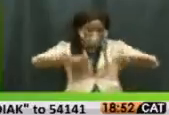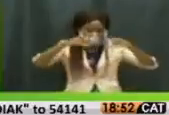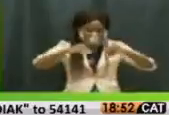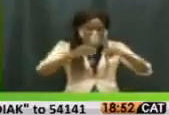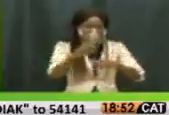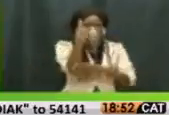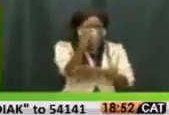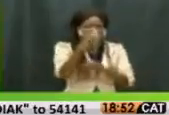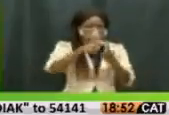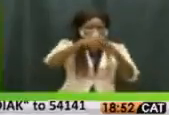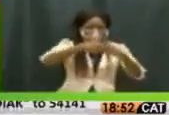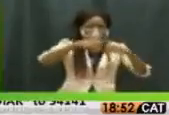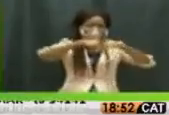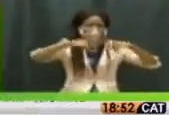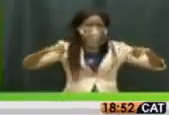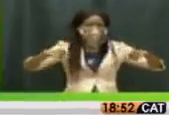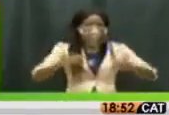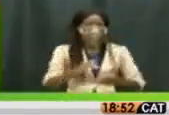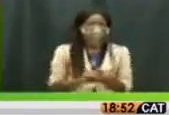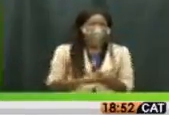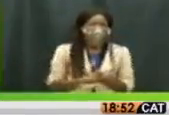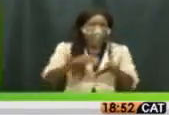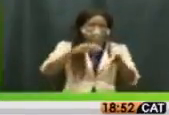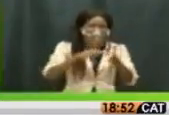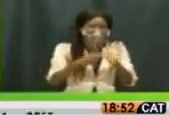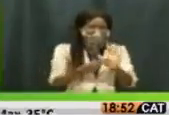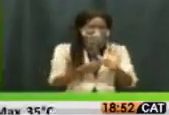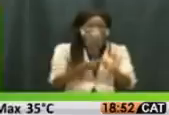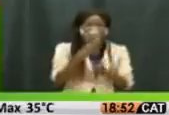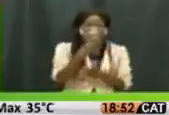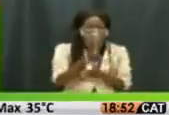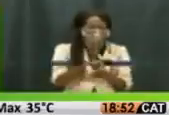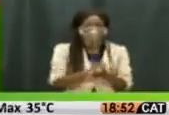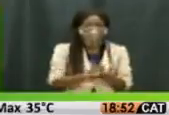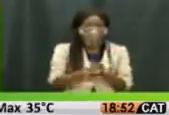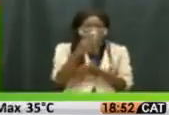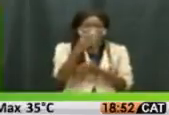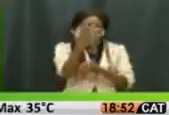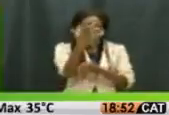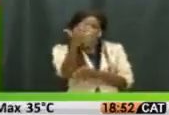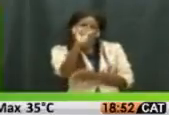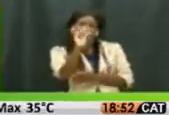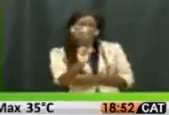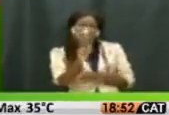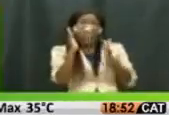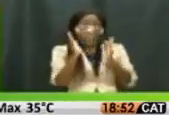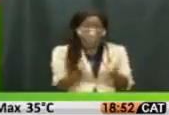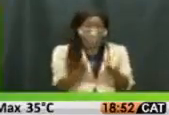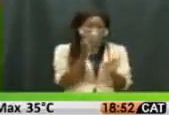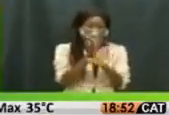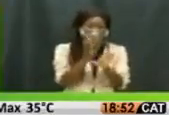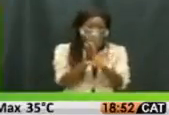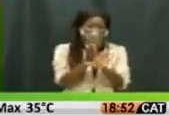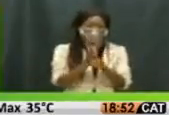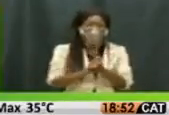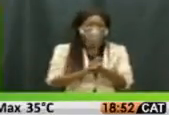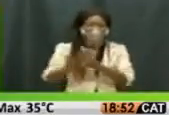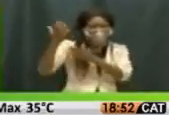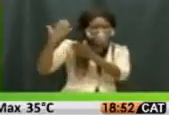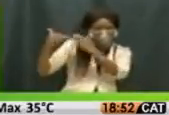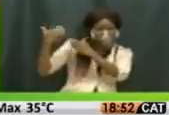Neno kutanthauza kuti ngakhale chiwerengero choncho chiyepera kusiyana ndi